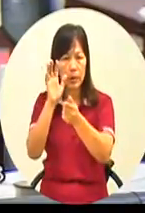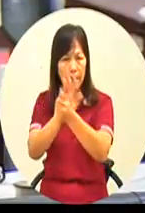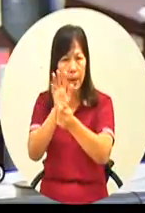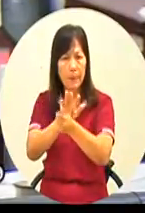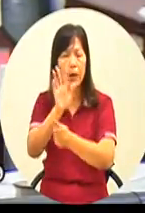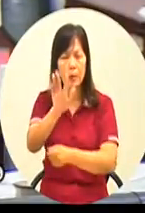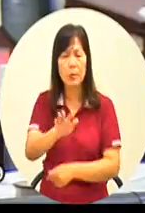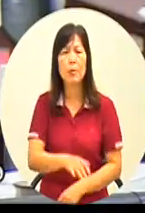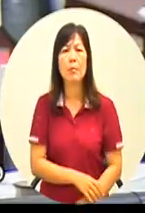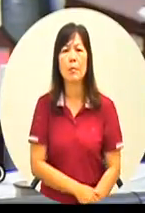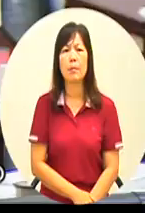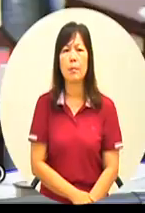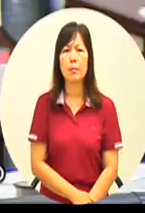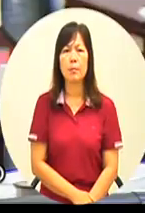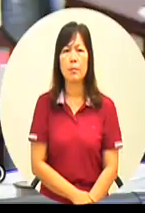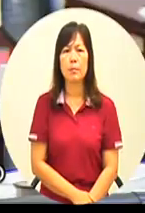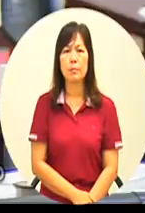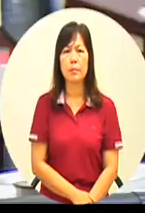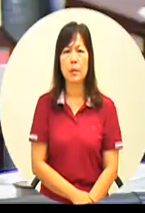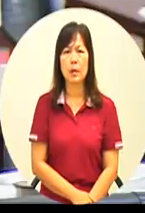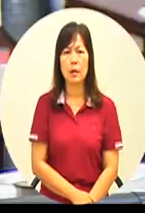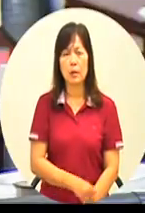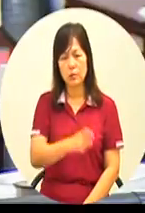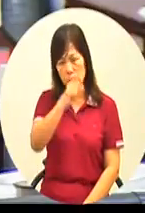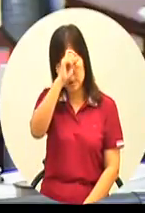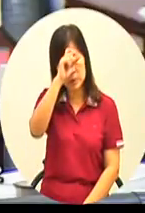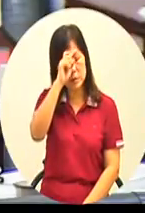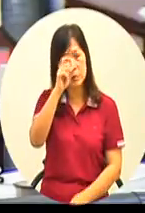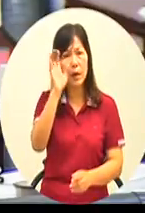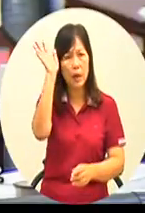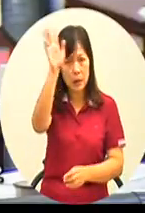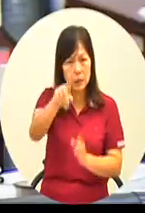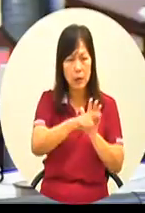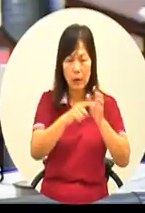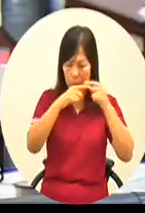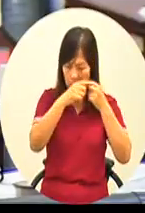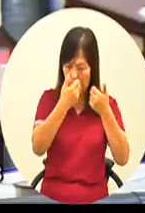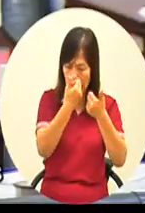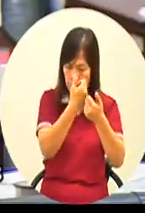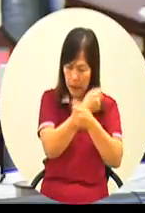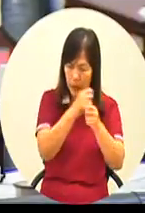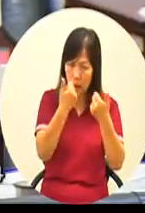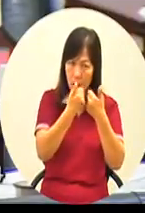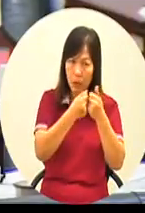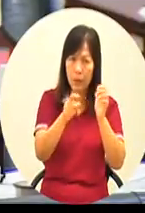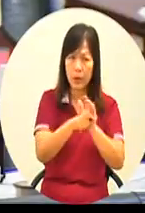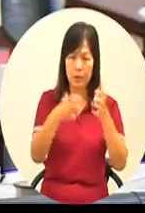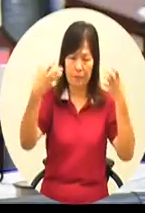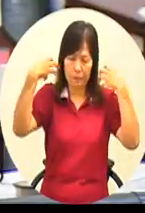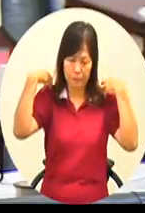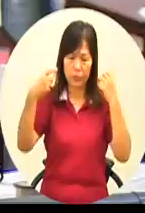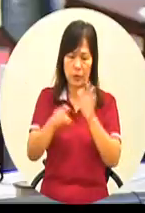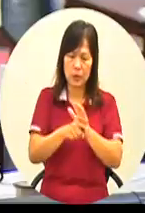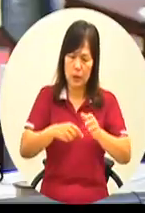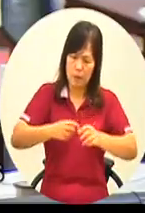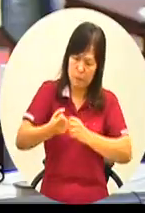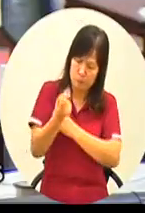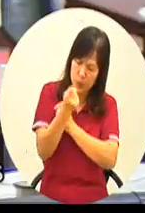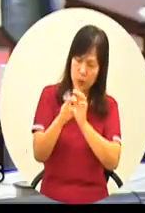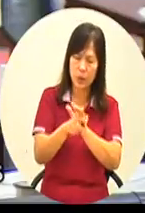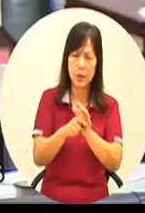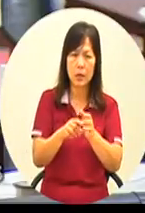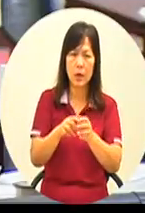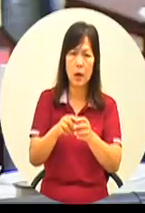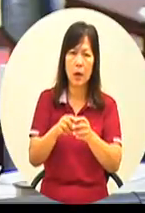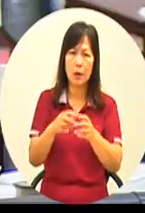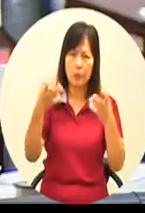的帮助。好，所以我希望未来研考会能够扮演一个更积极主动的角色，在政